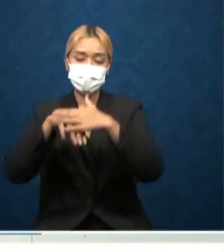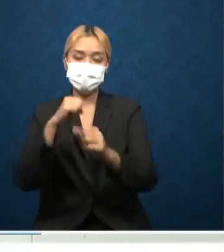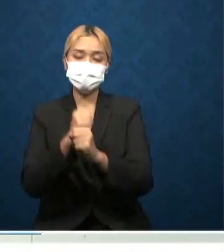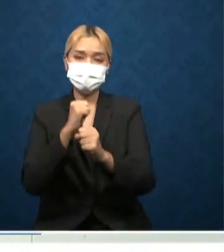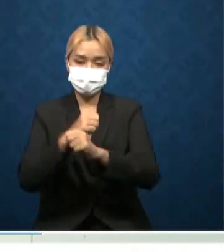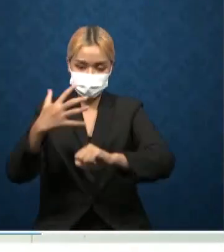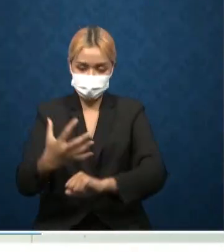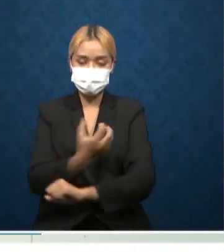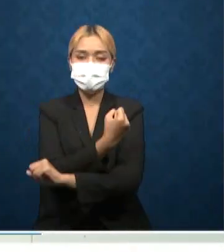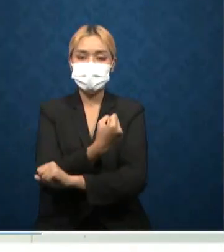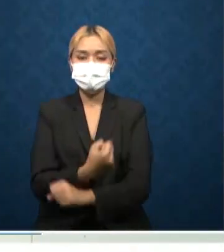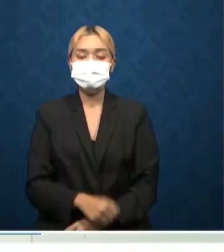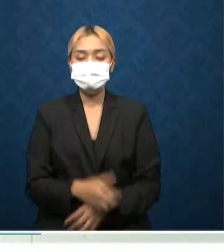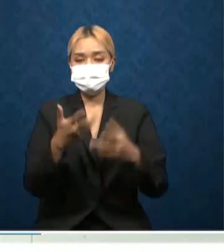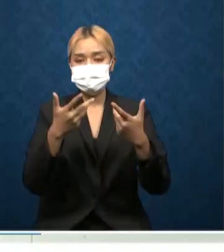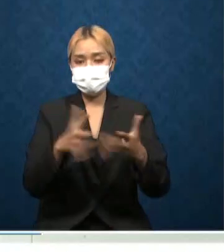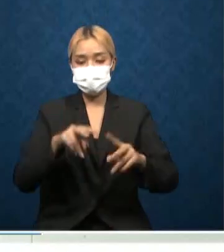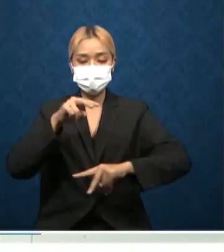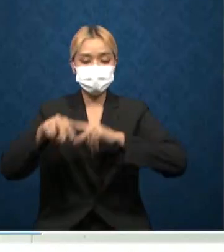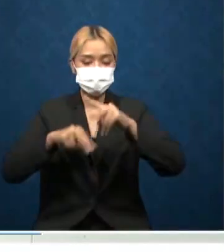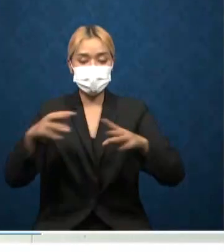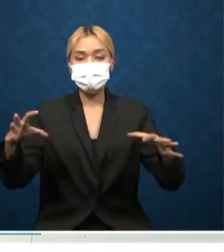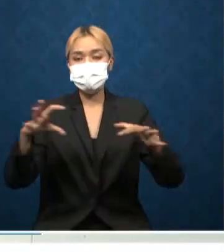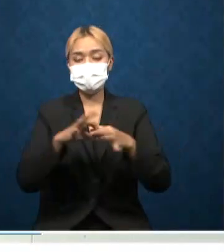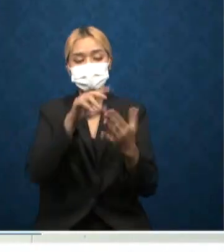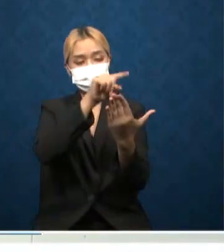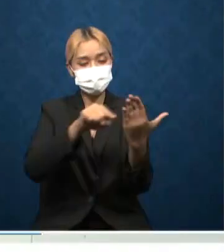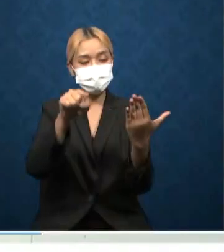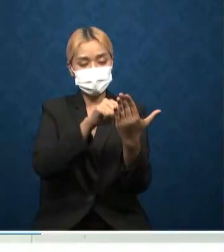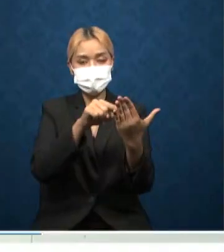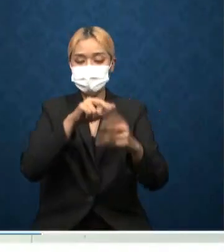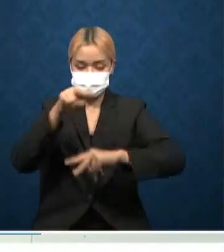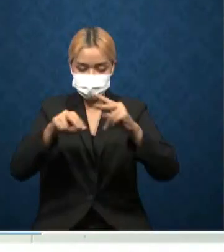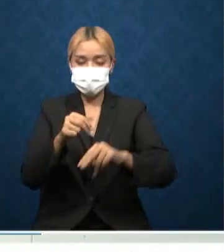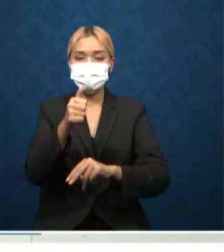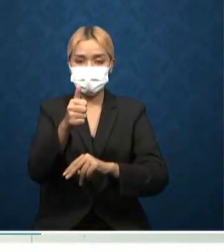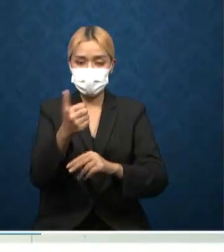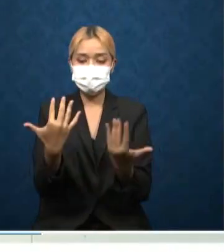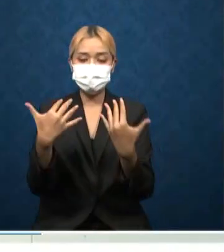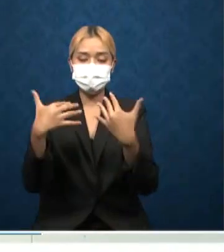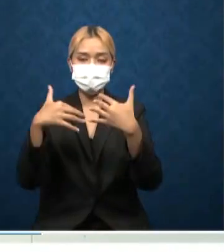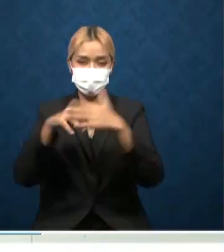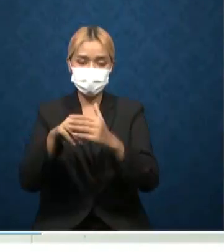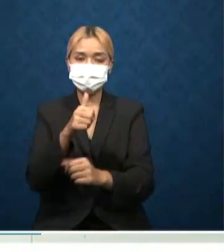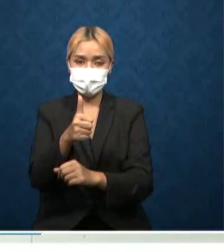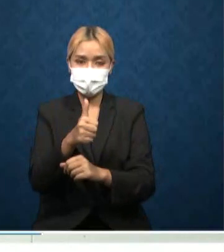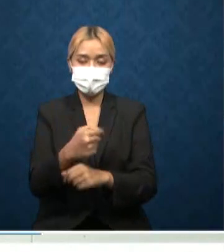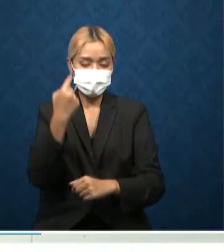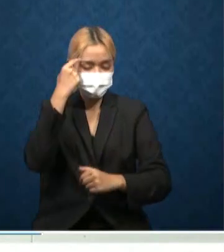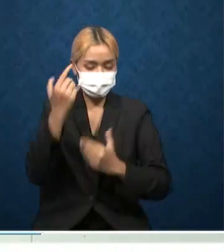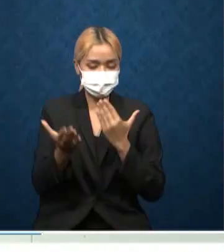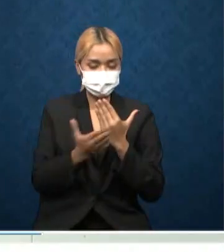และการมีส่วนร่วมในการตรวจสอบการเลือกตั้งจึงอาศัยกระบวนการปลูกฝัง